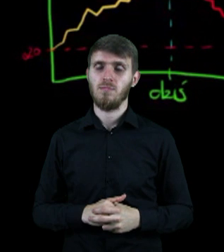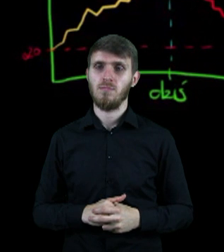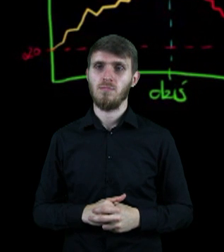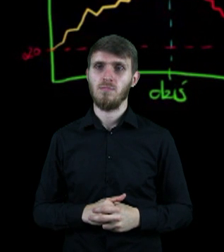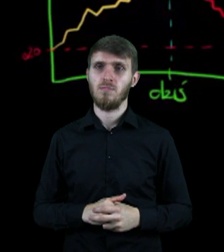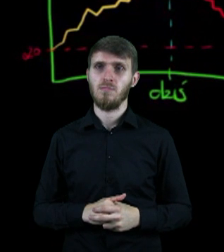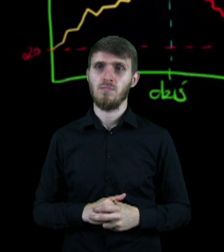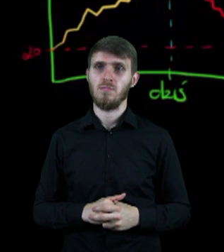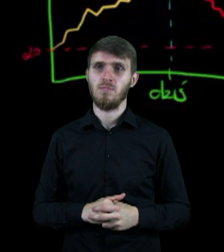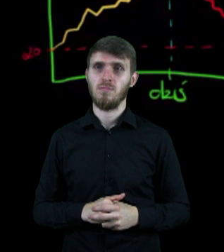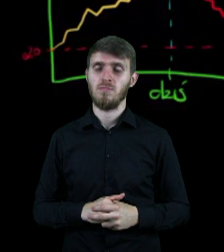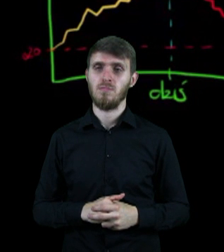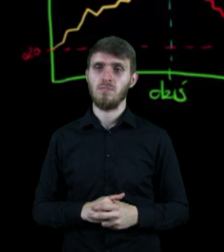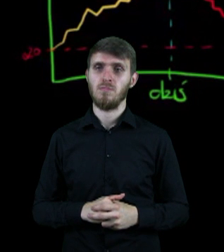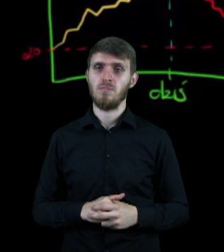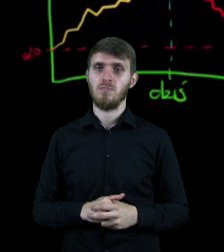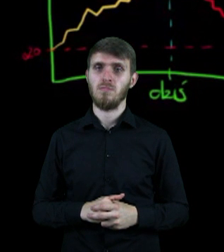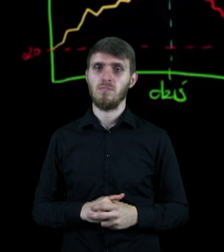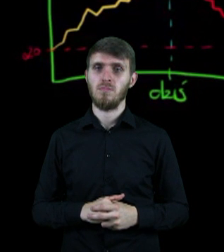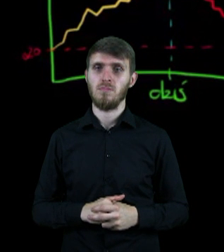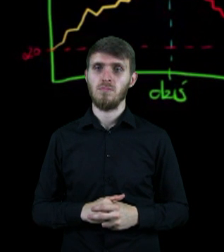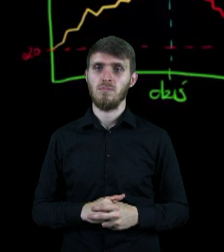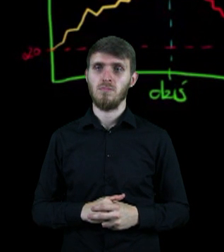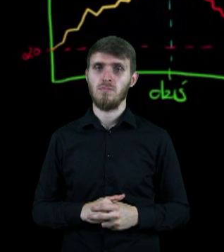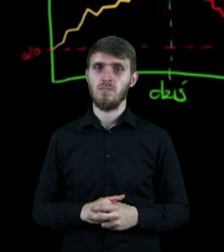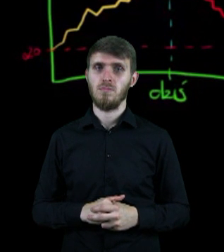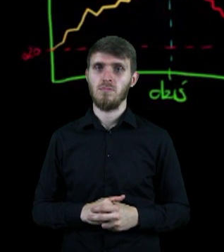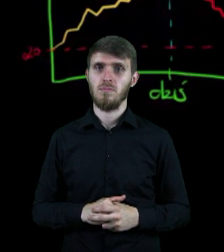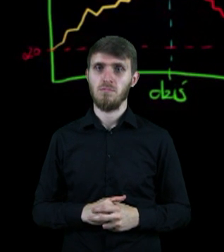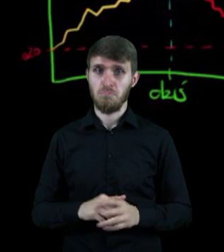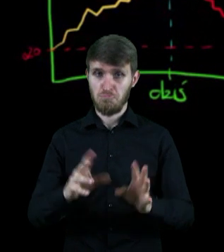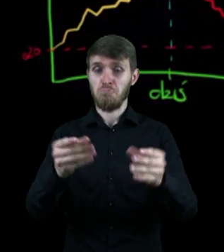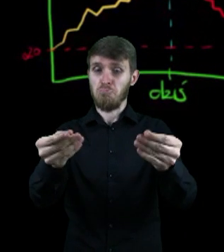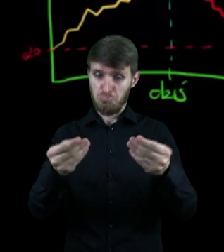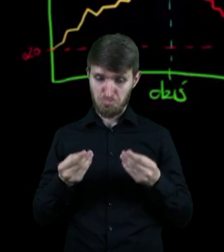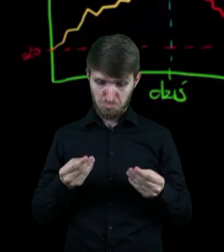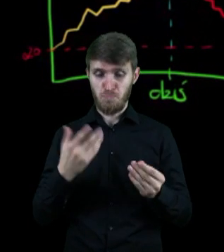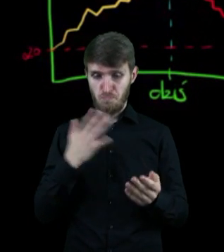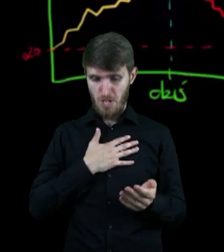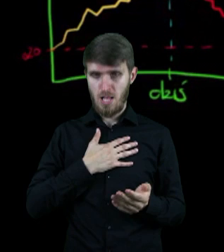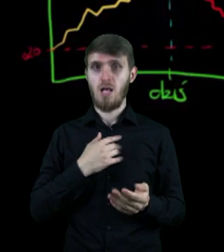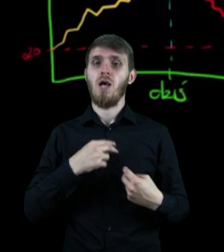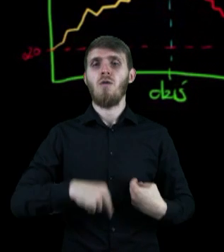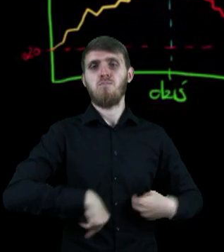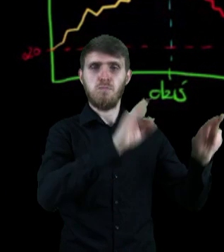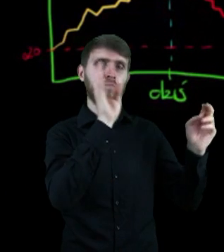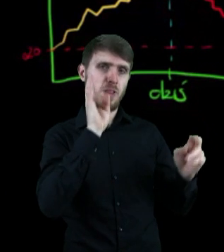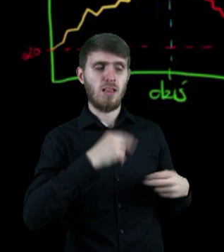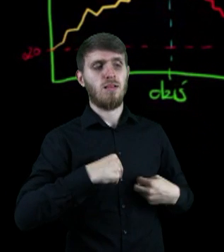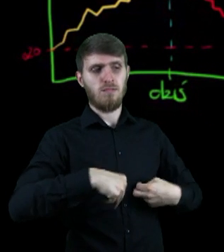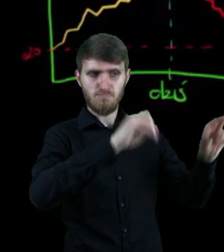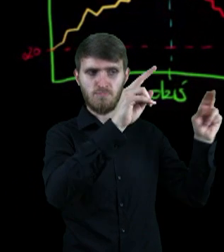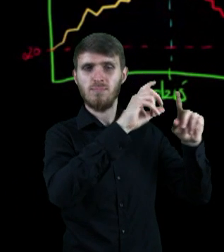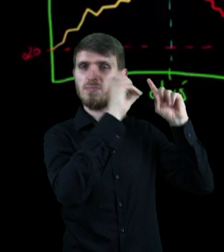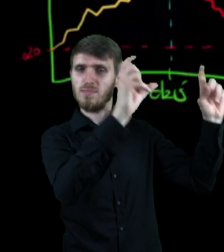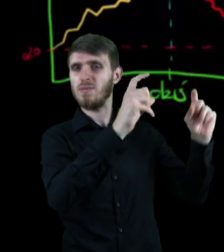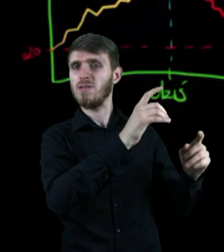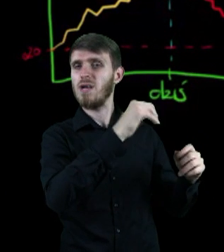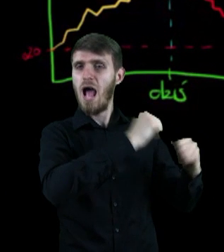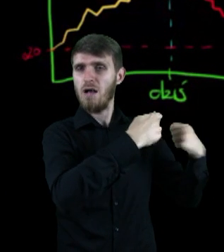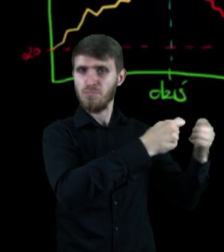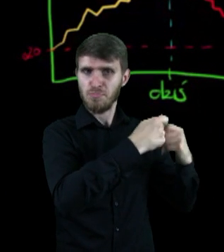cenie 80 zł. Oddajecie akcje, tak jak